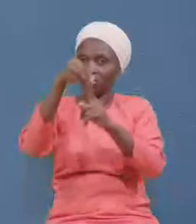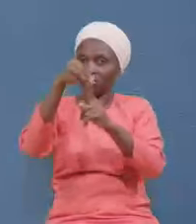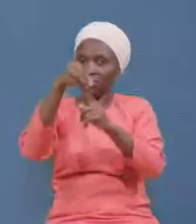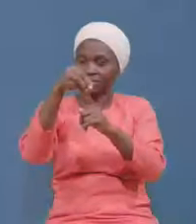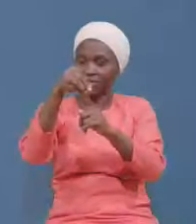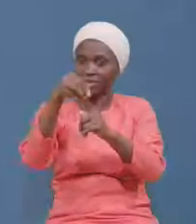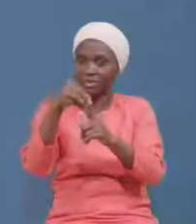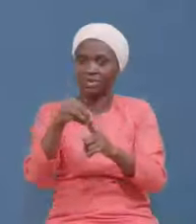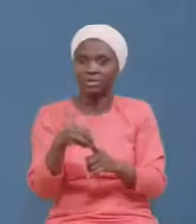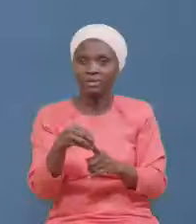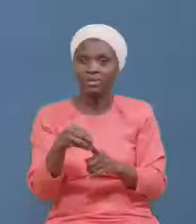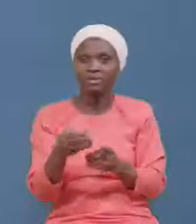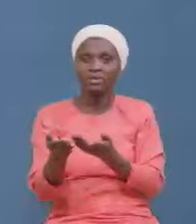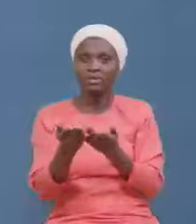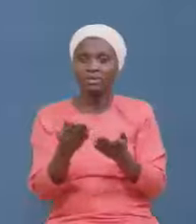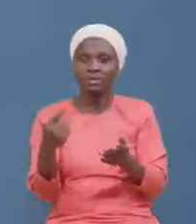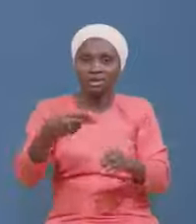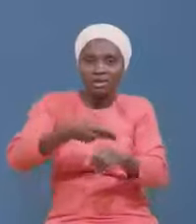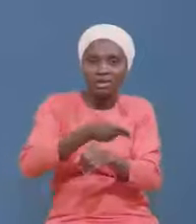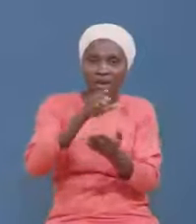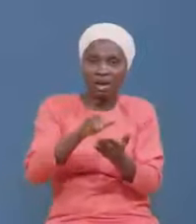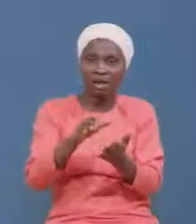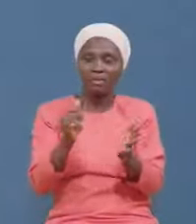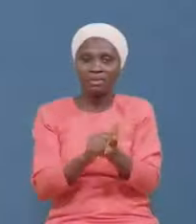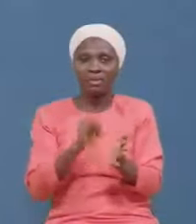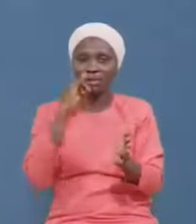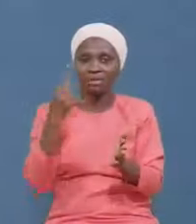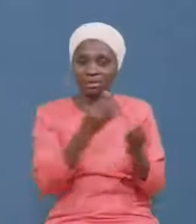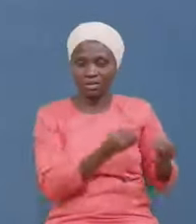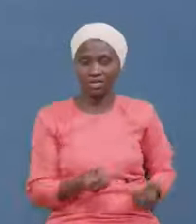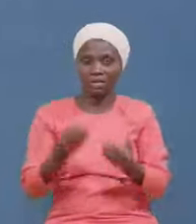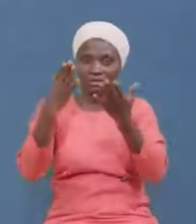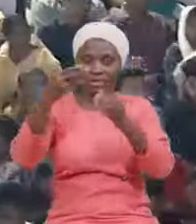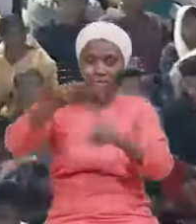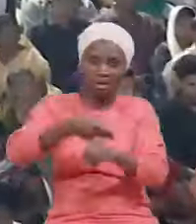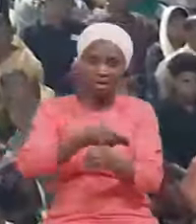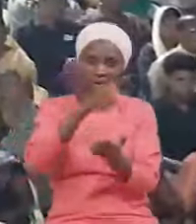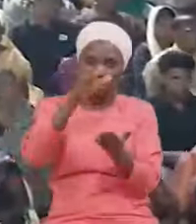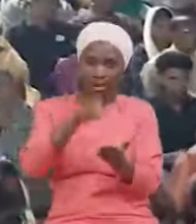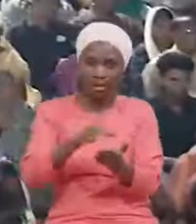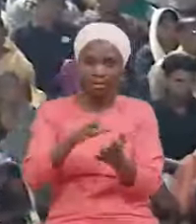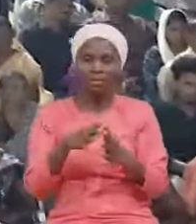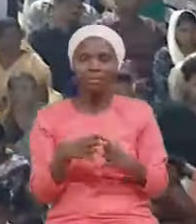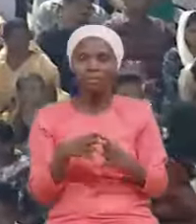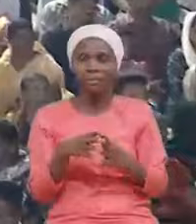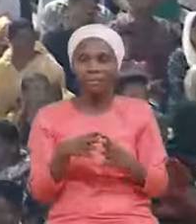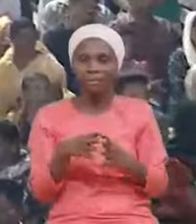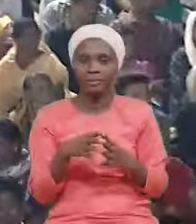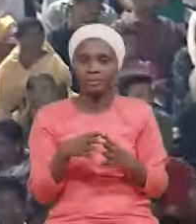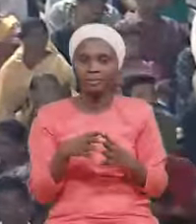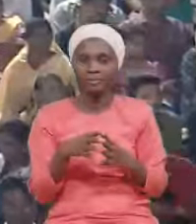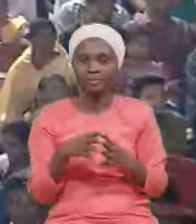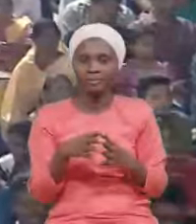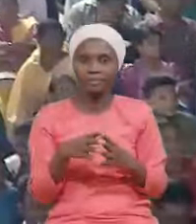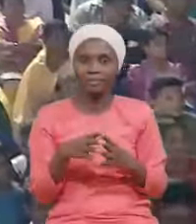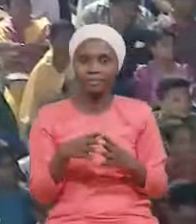unique Lord lamb, that is the sacrificial lamb. అట్టి బలి అర్పణ చేసిన గొర్రె పిల్ల పాపానికి పరిహారం చేసి